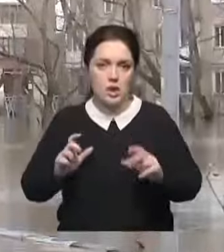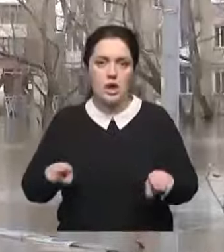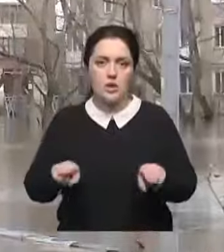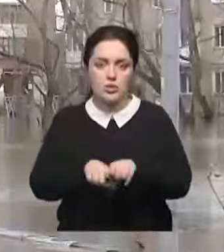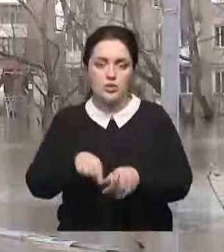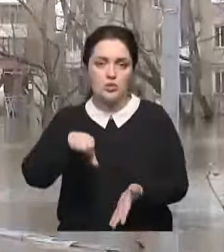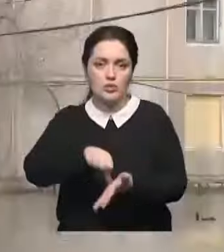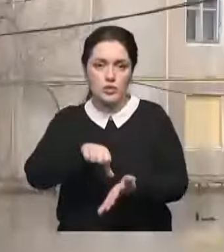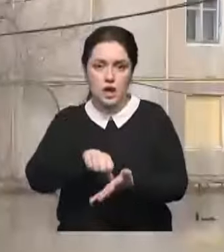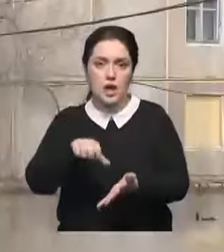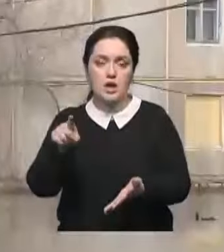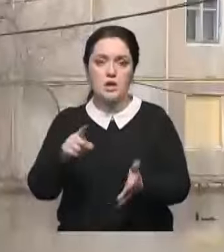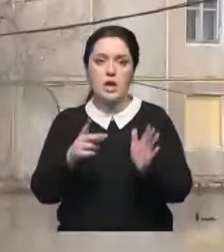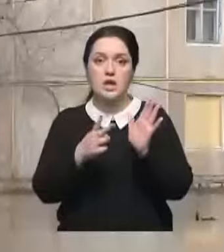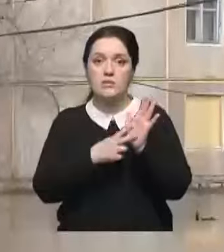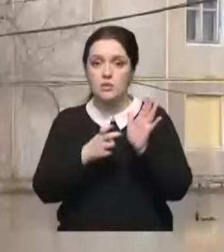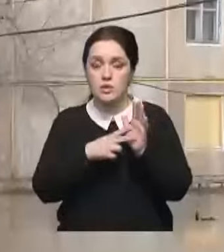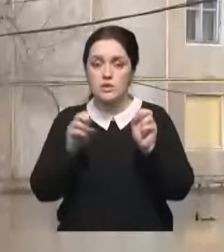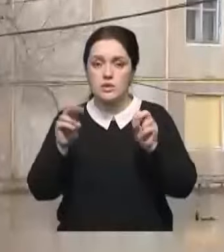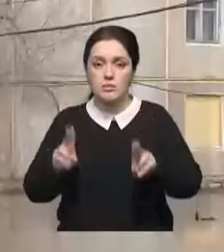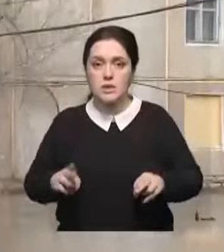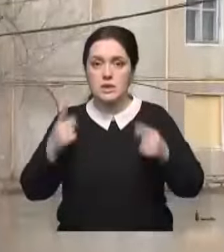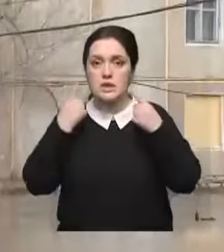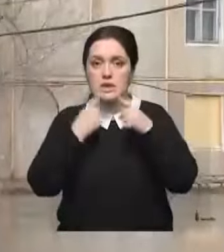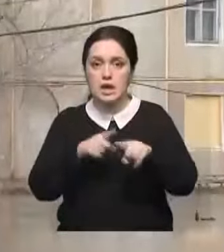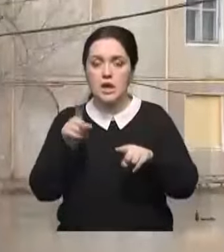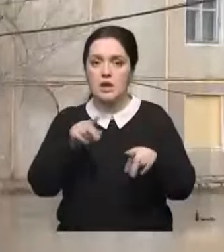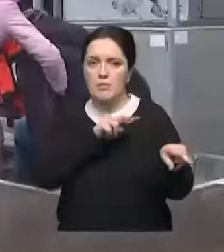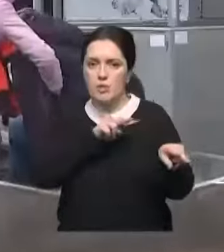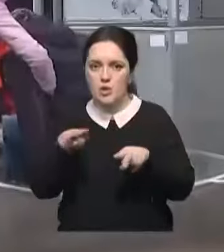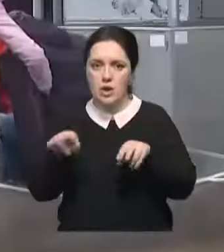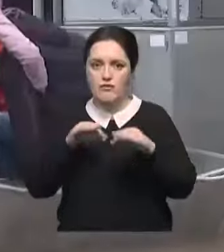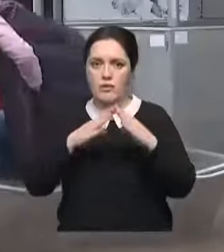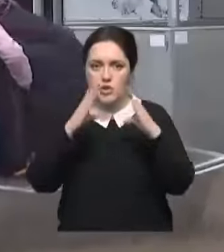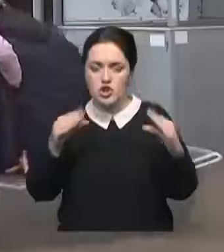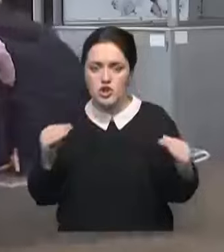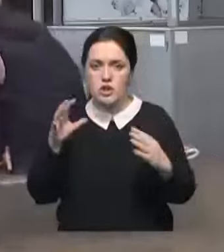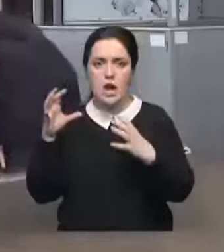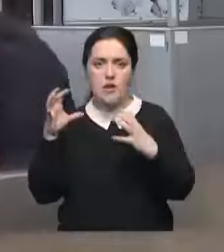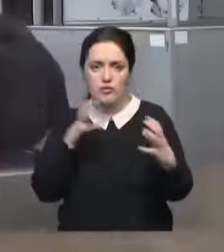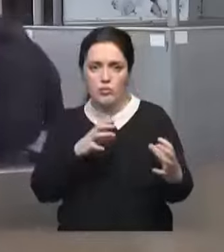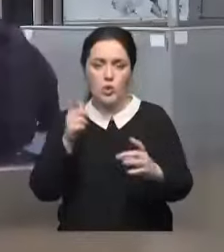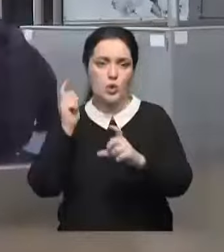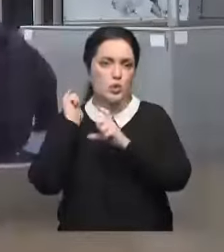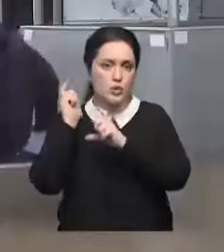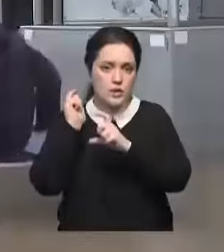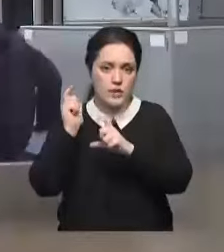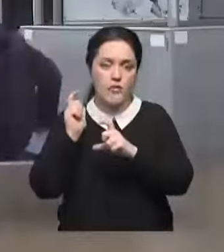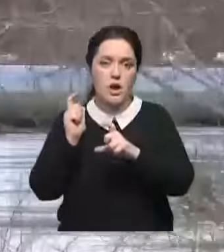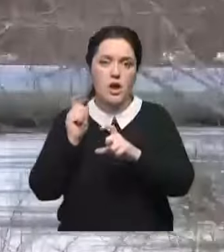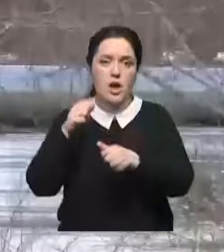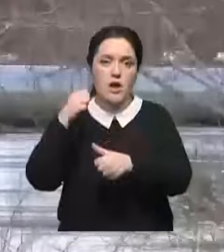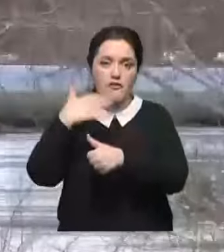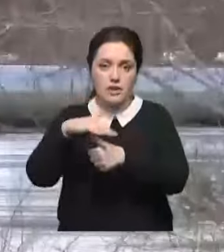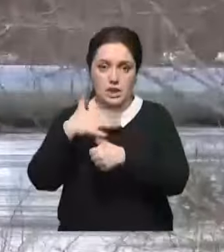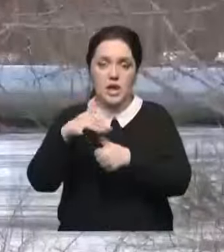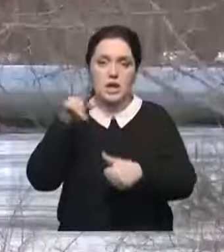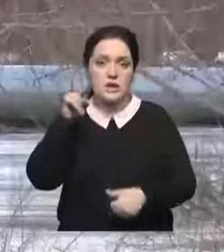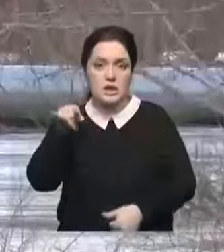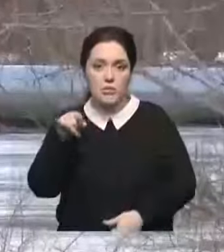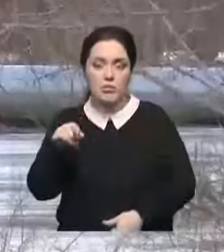также курсантов. Задействовано порядка 700 единиц техники. Это патрульные автомашины, автобусы, грузовой транспорт, а также вертолеты и